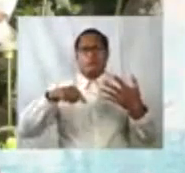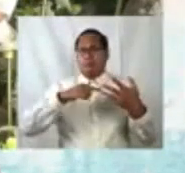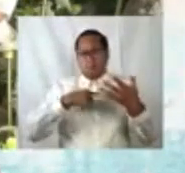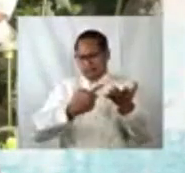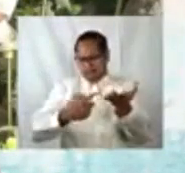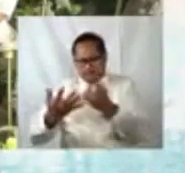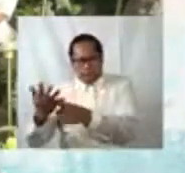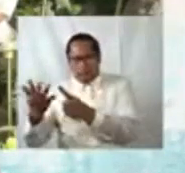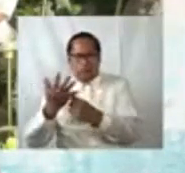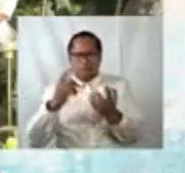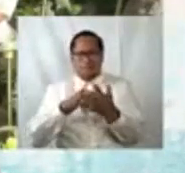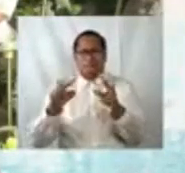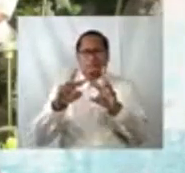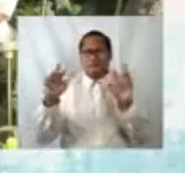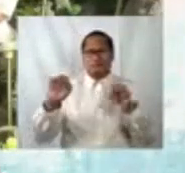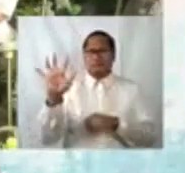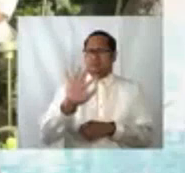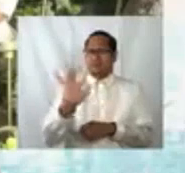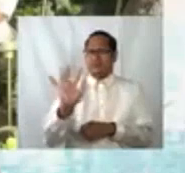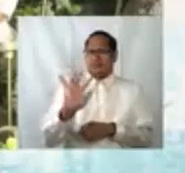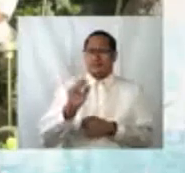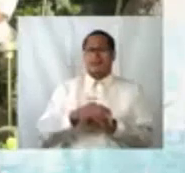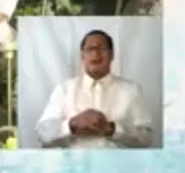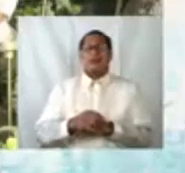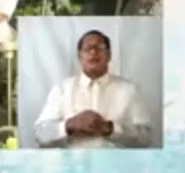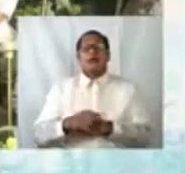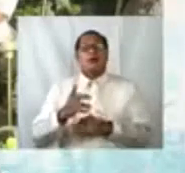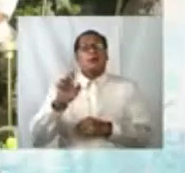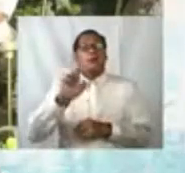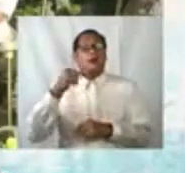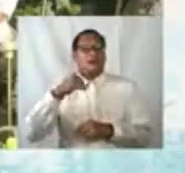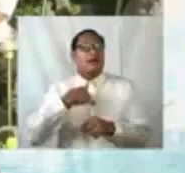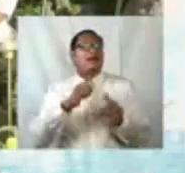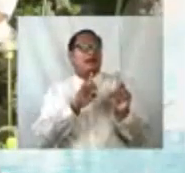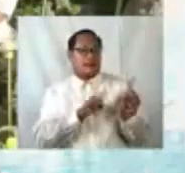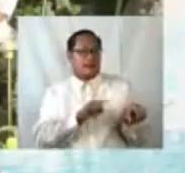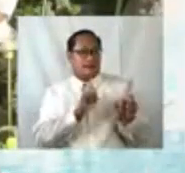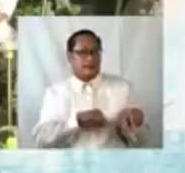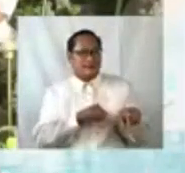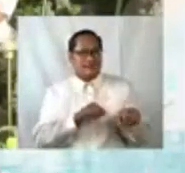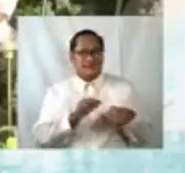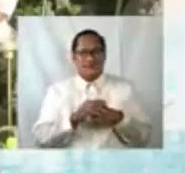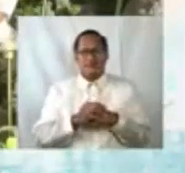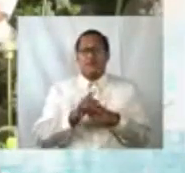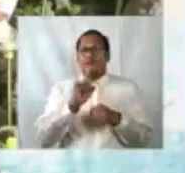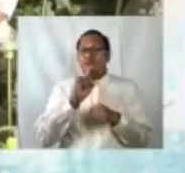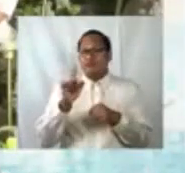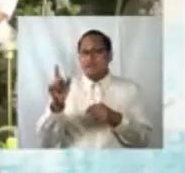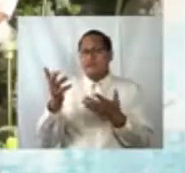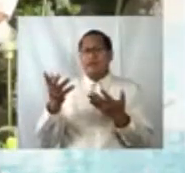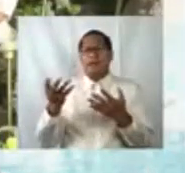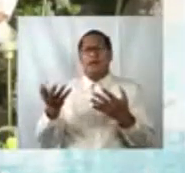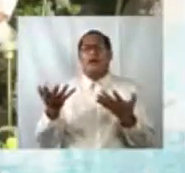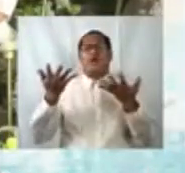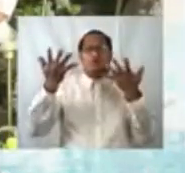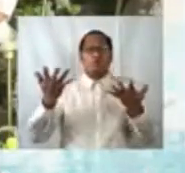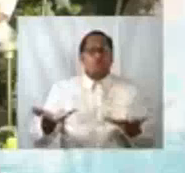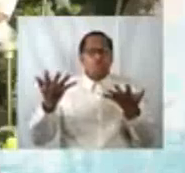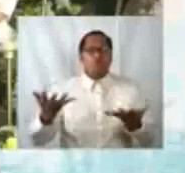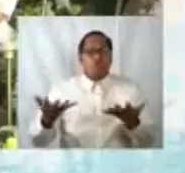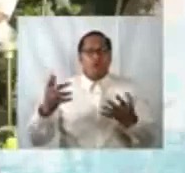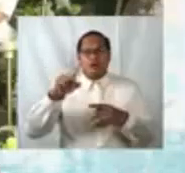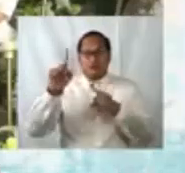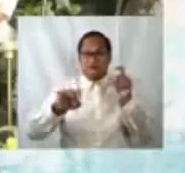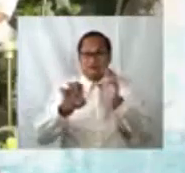nyo, ang isasagot ko na lang dyan, kasi ano yan eh, loaded question yan, na pag sumagot ka ng